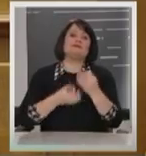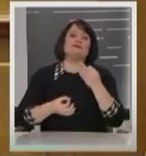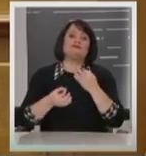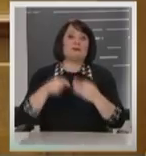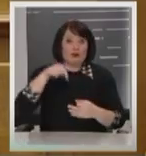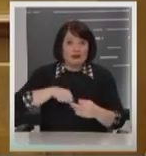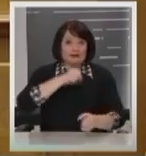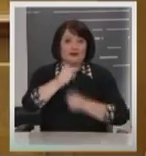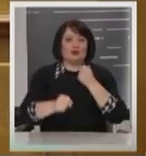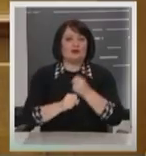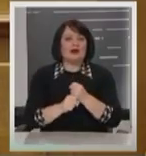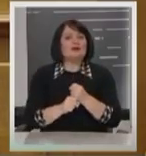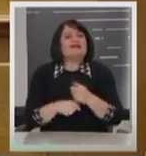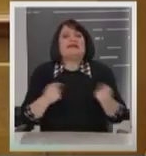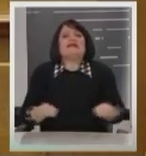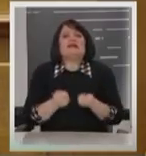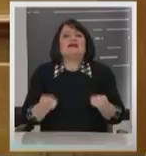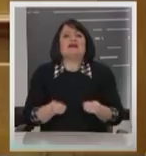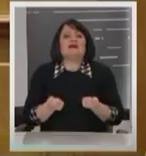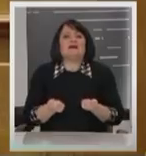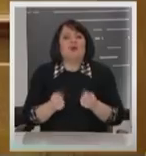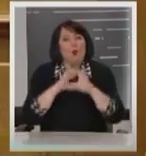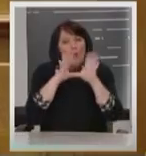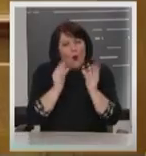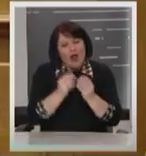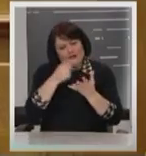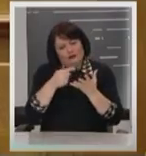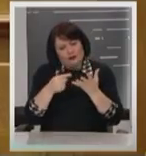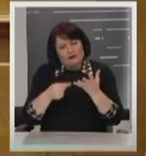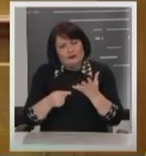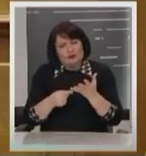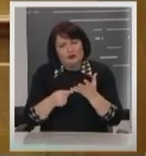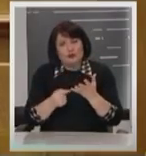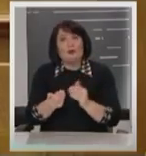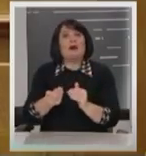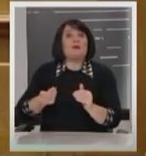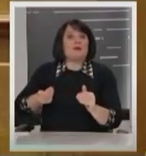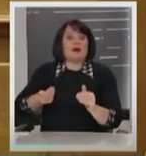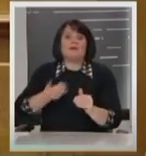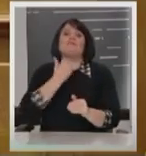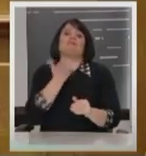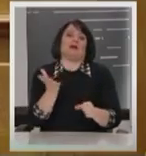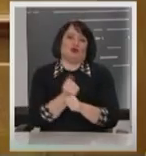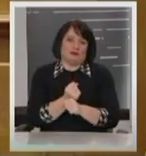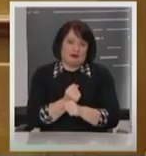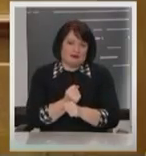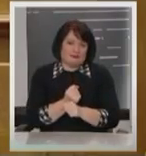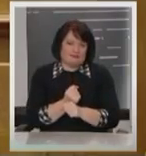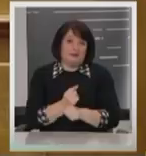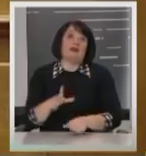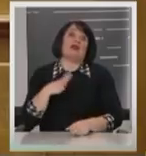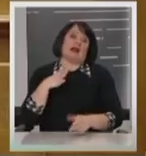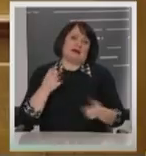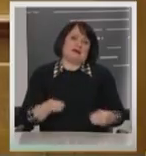φέτος θα κάνετε όλα αυτά που μέχρι σήμερα δεν μπορέσατε ή δεν